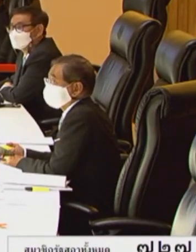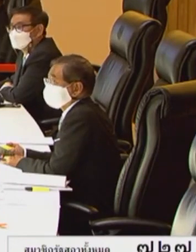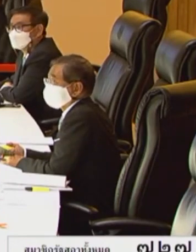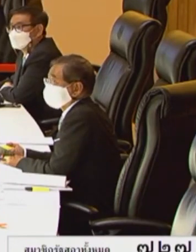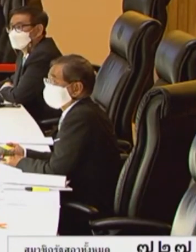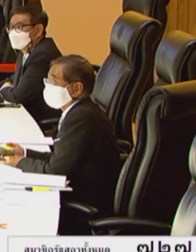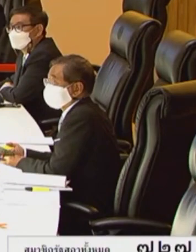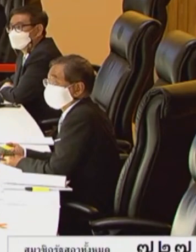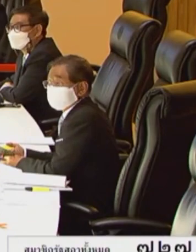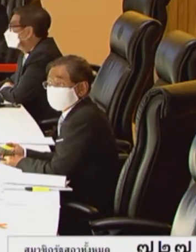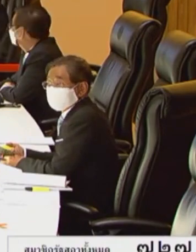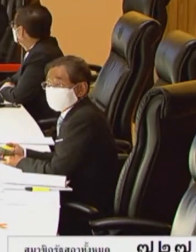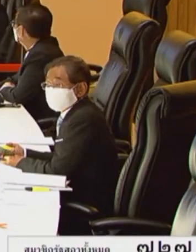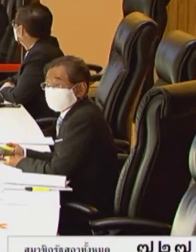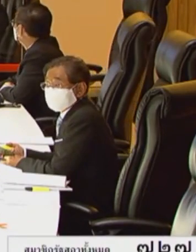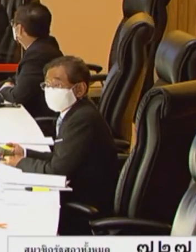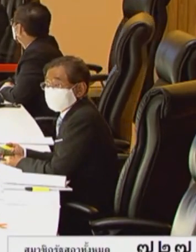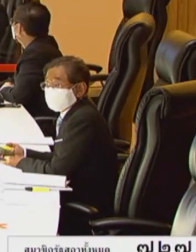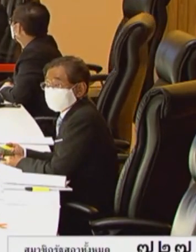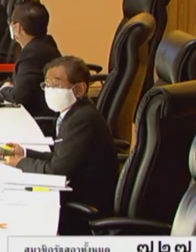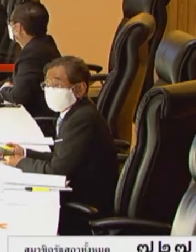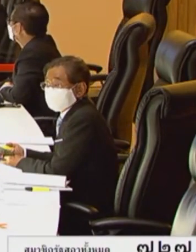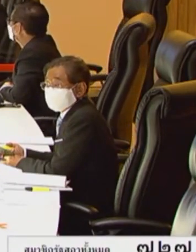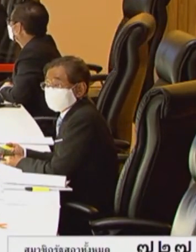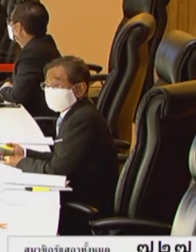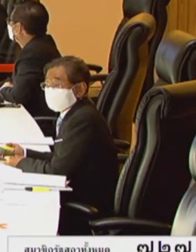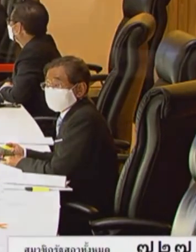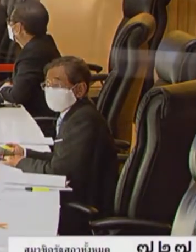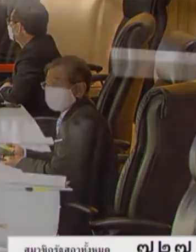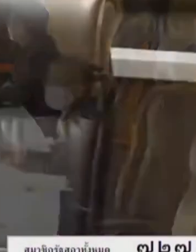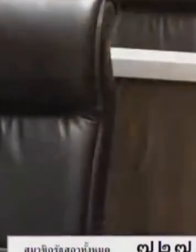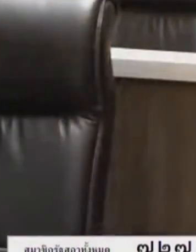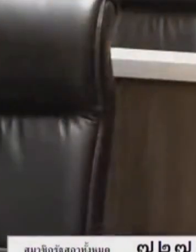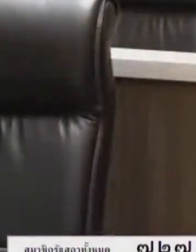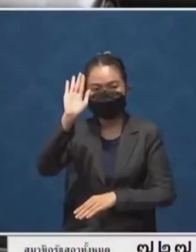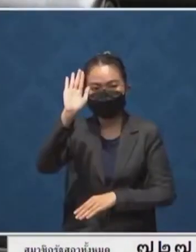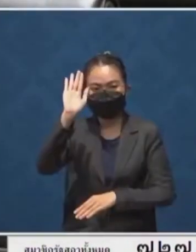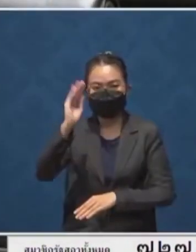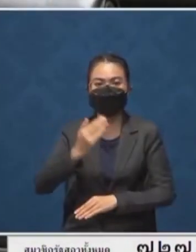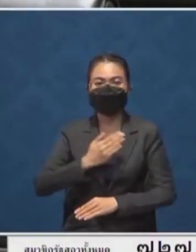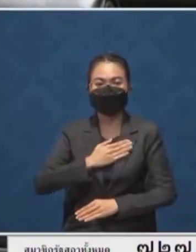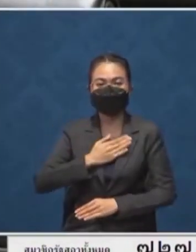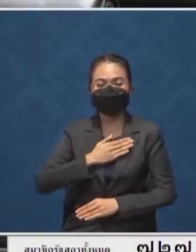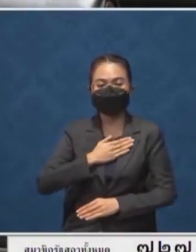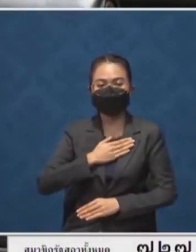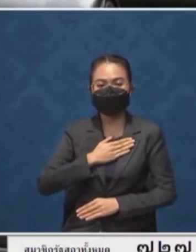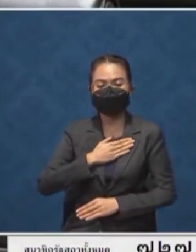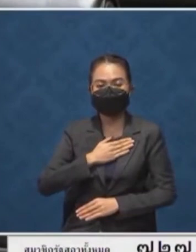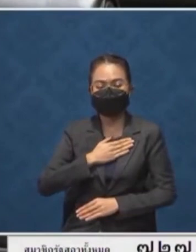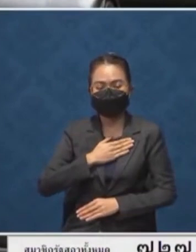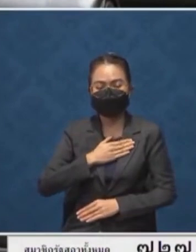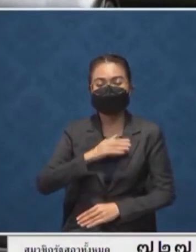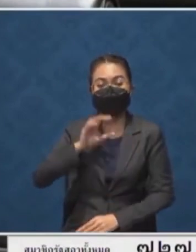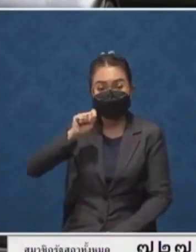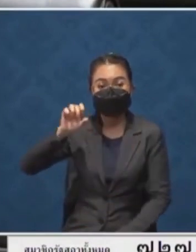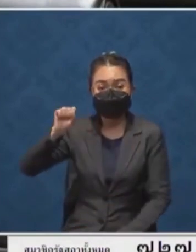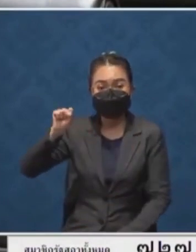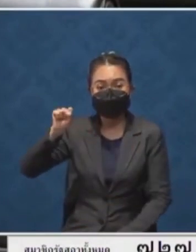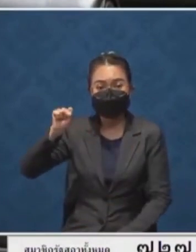ไม่พอก็ปิดไปเลยครับ ท่านประธานคร ับเชิญครับ ผมพิเชษฐ์ เชื้อเมืองพานสมาชิกรัฐสภ